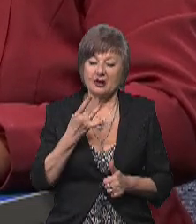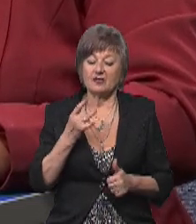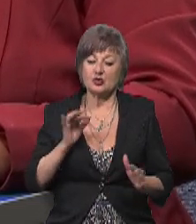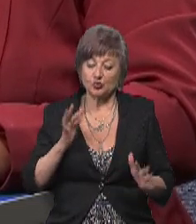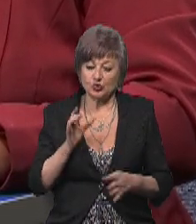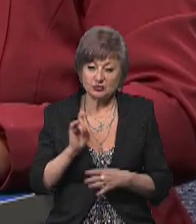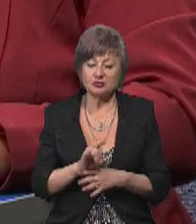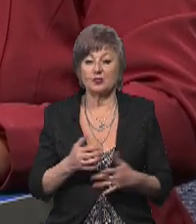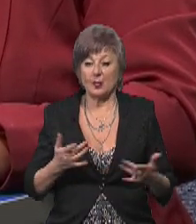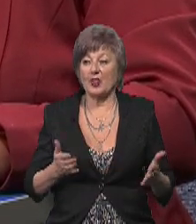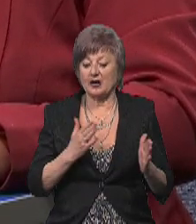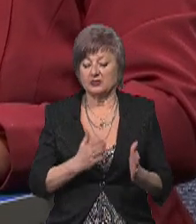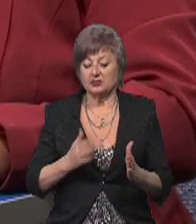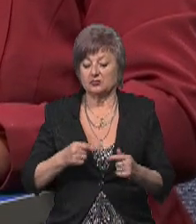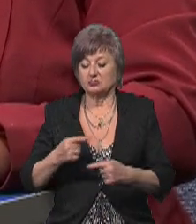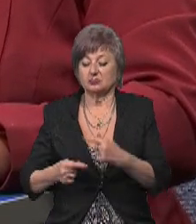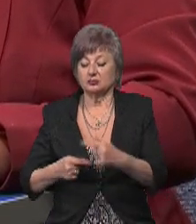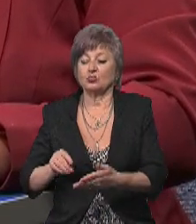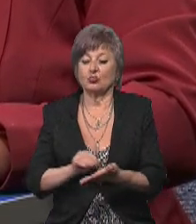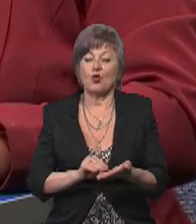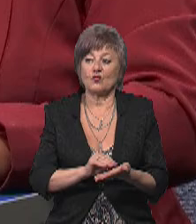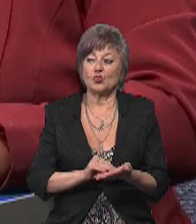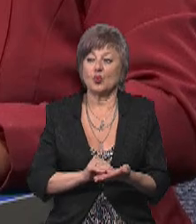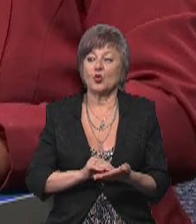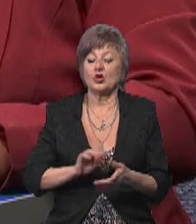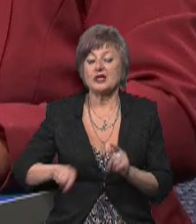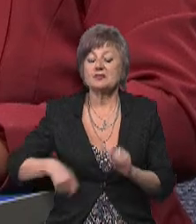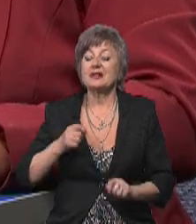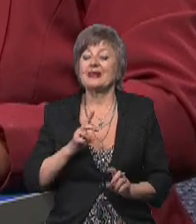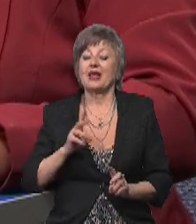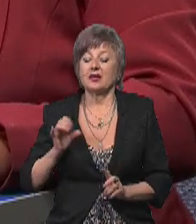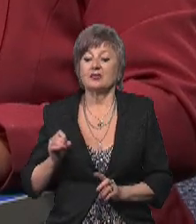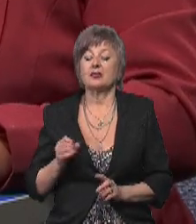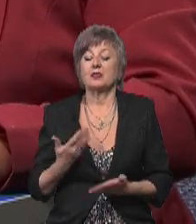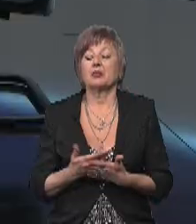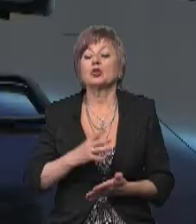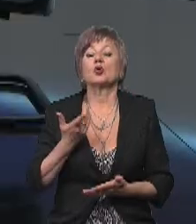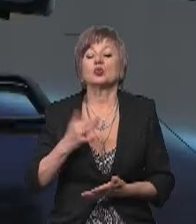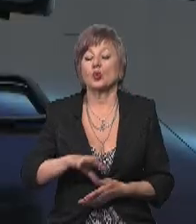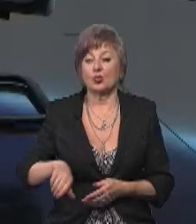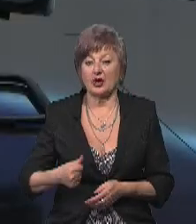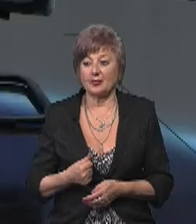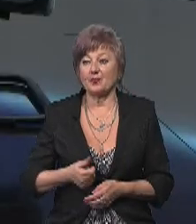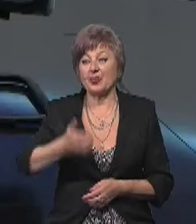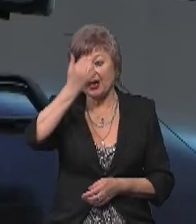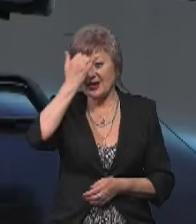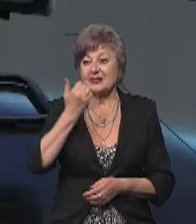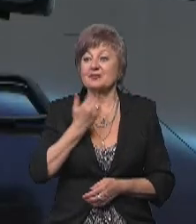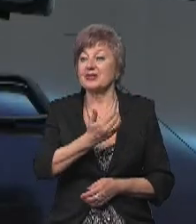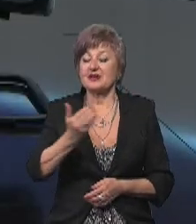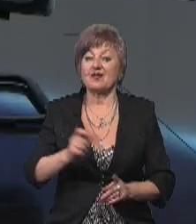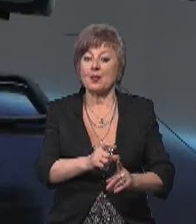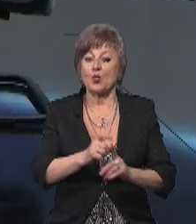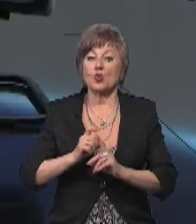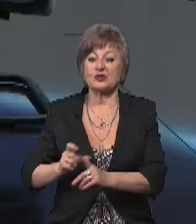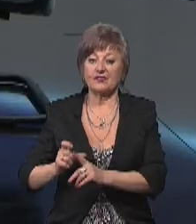шахрая, чи вже система. І повторності, і збитки, які надані. Дякую вам за відповіді.